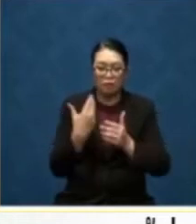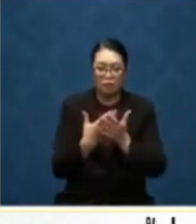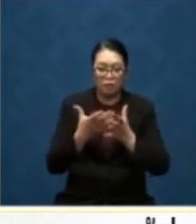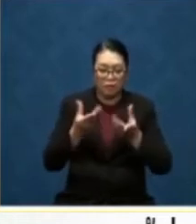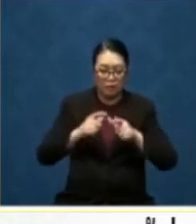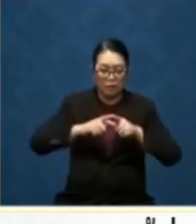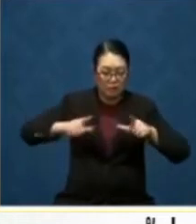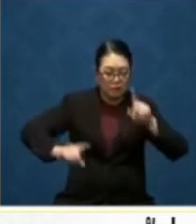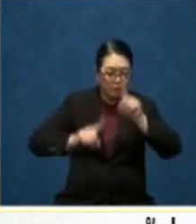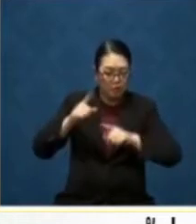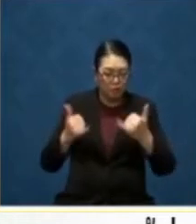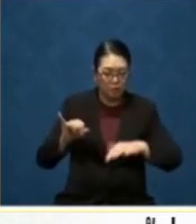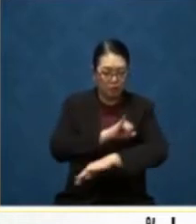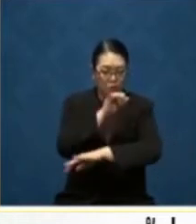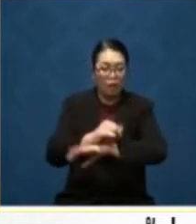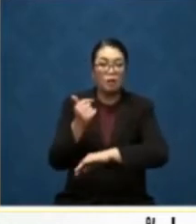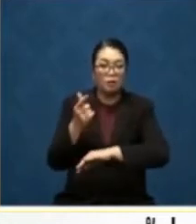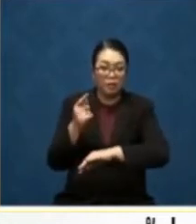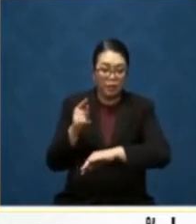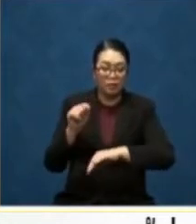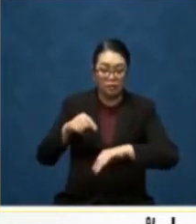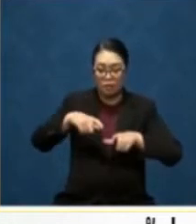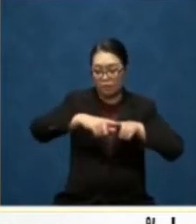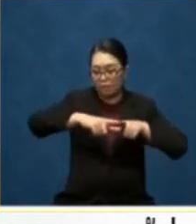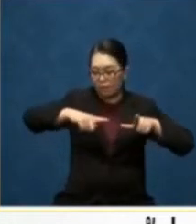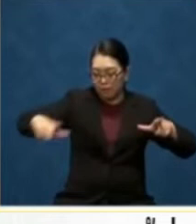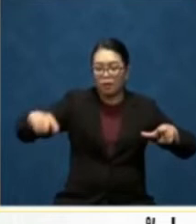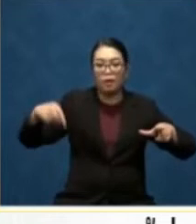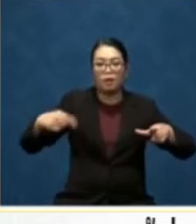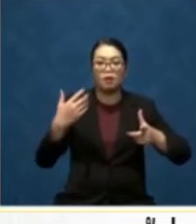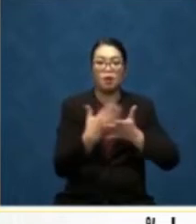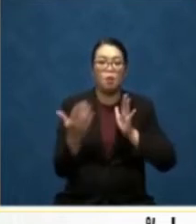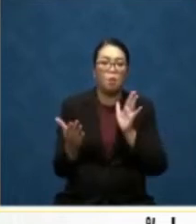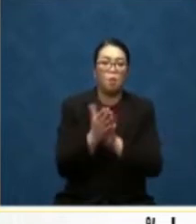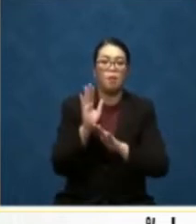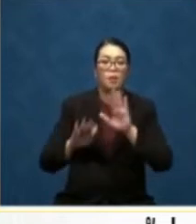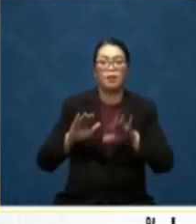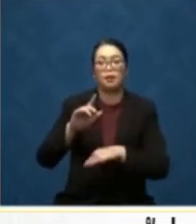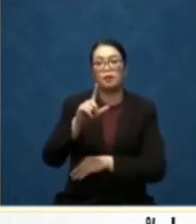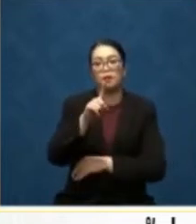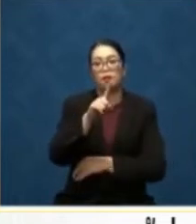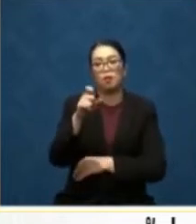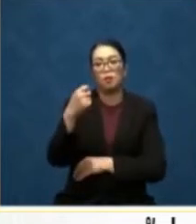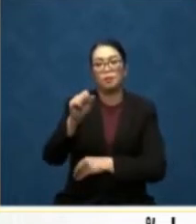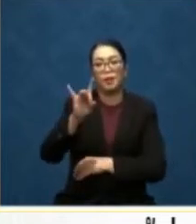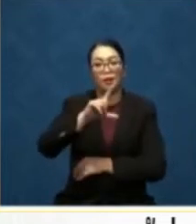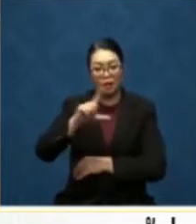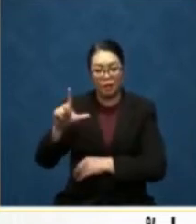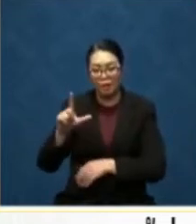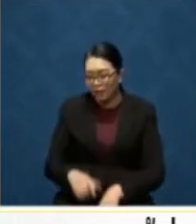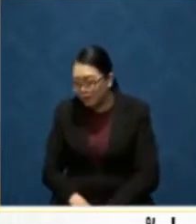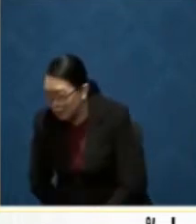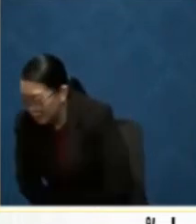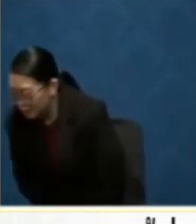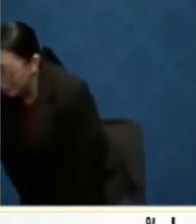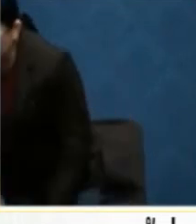ความว่า ราคาประเมินของที่ดินขนา 11 ไร้ 3,47 ตารางวารน่าจะโอนกอยท